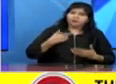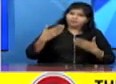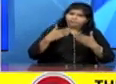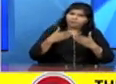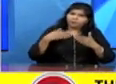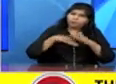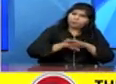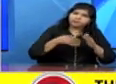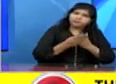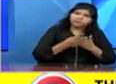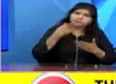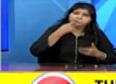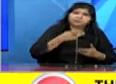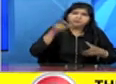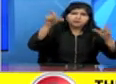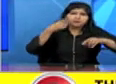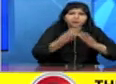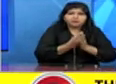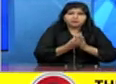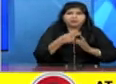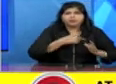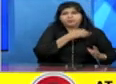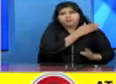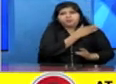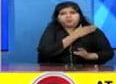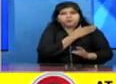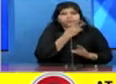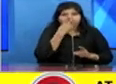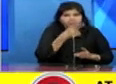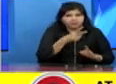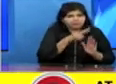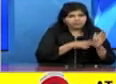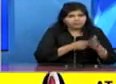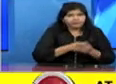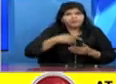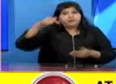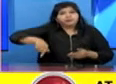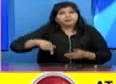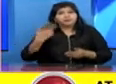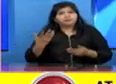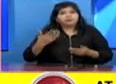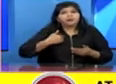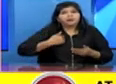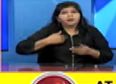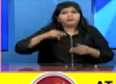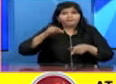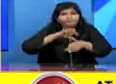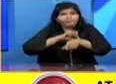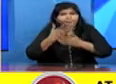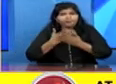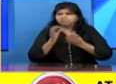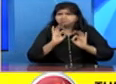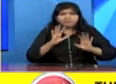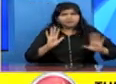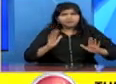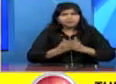हैं। कई जगह पर लोगों ने अपनी जिम्मेदारियों को गंभीरता से लिया है। यहाँ तक कि वायरस के कोई